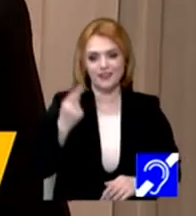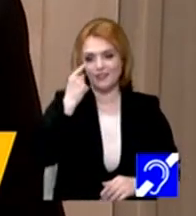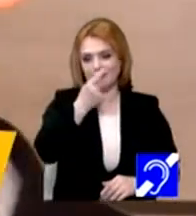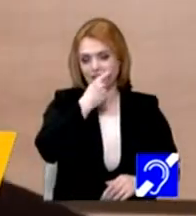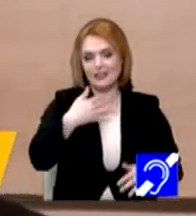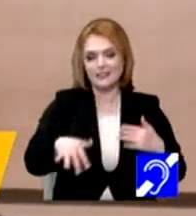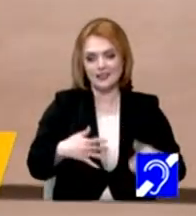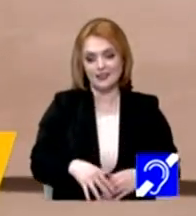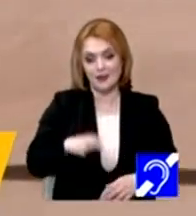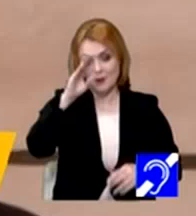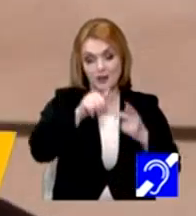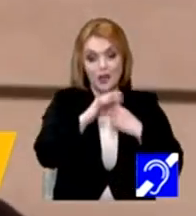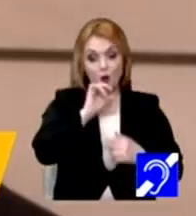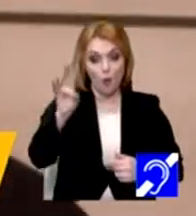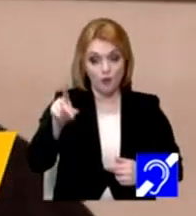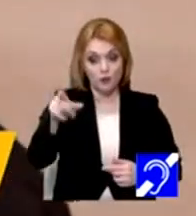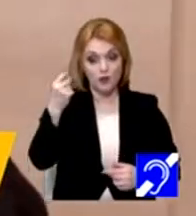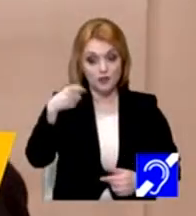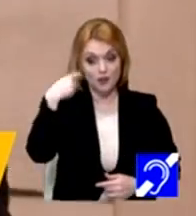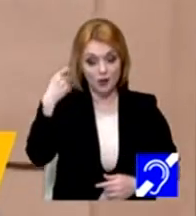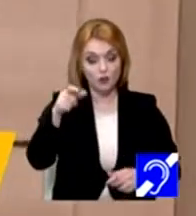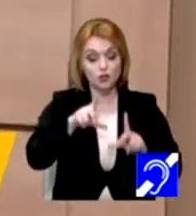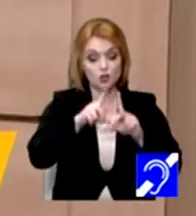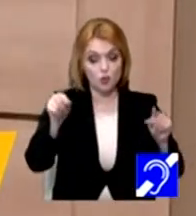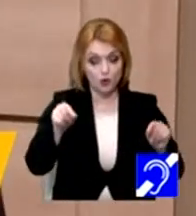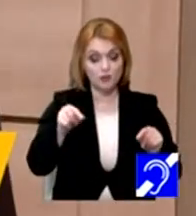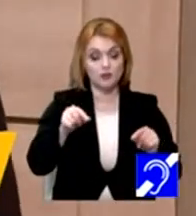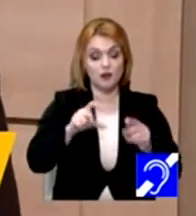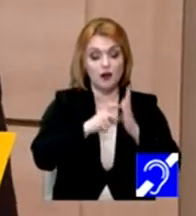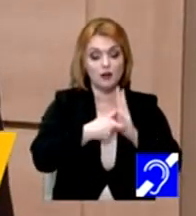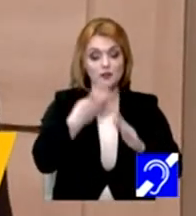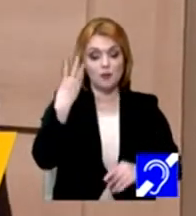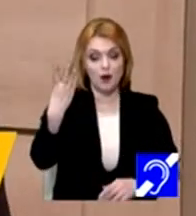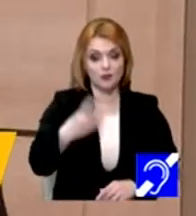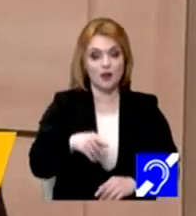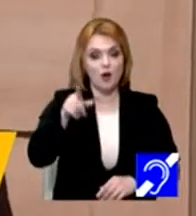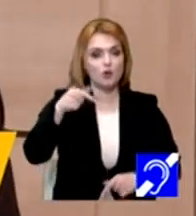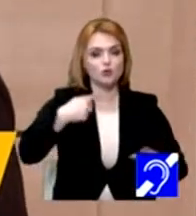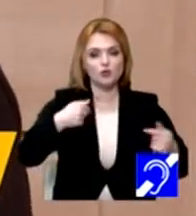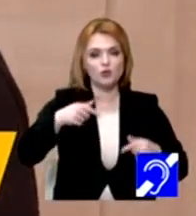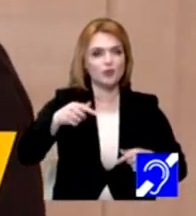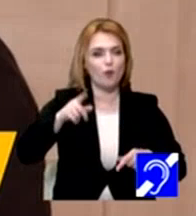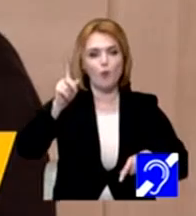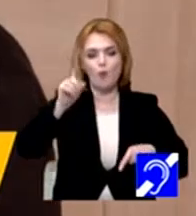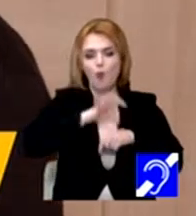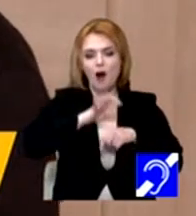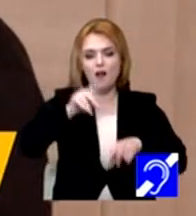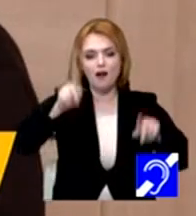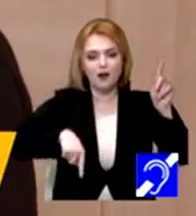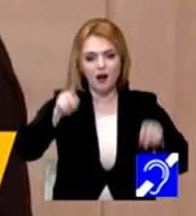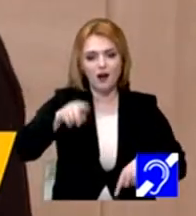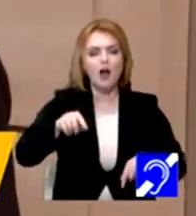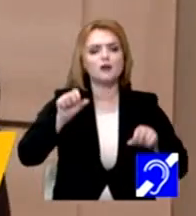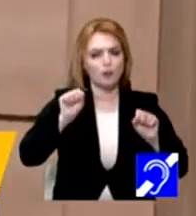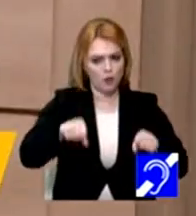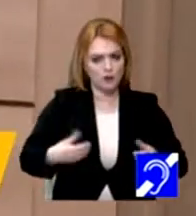slabă. Ionel are 11 ani și este elev în clasa 4-a. El suferă de o boală genetică rară, dar poate duce o viață aproape la